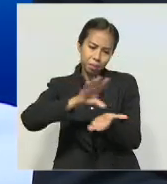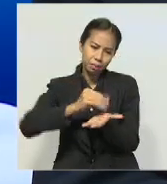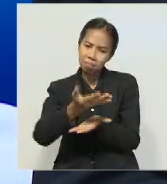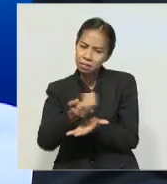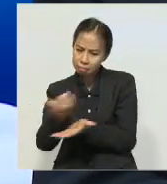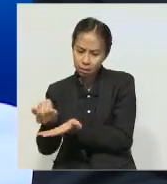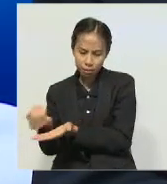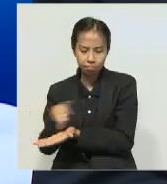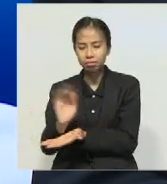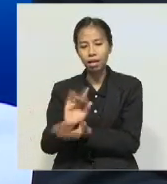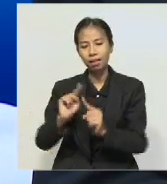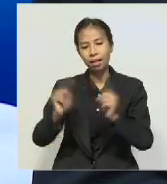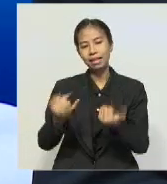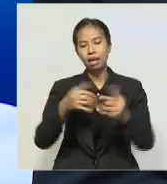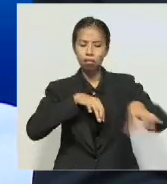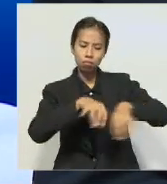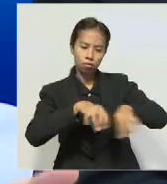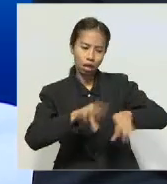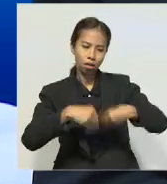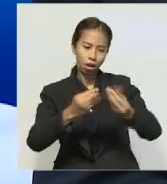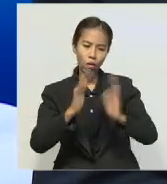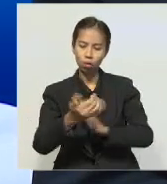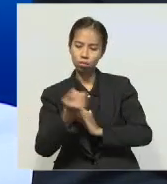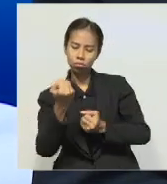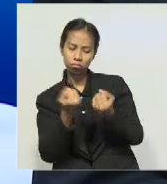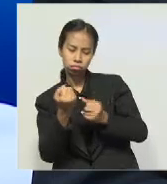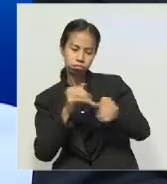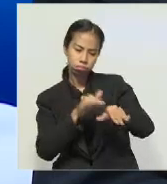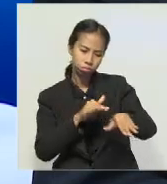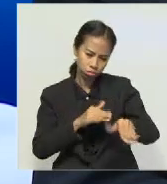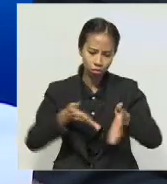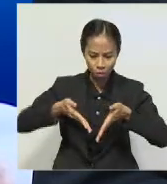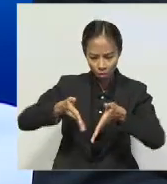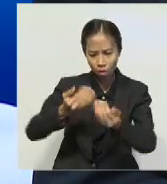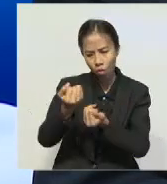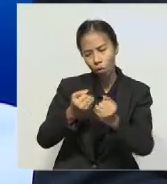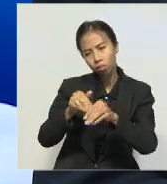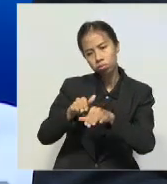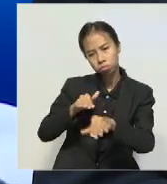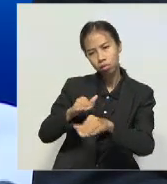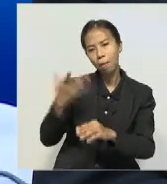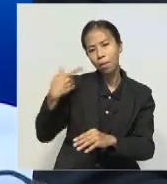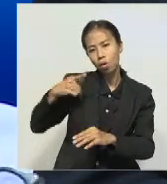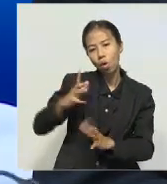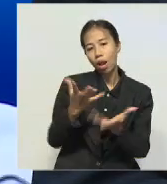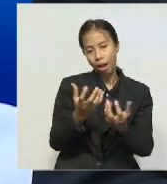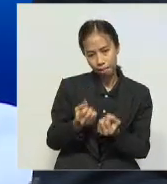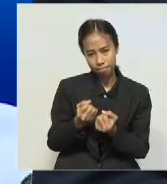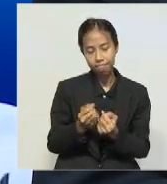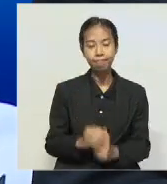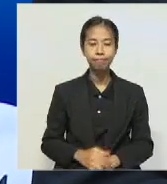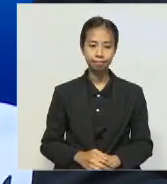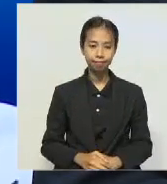ริงๆมันก็คือแค่จัดระเบียบให้คนอื่นที่เขาใช้ถนนร่วมกันเนี่ยมีประโยชน์มากขึ้น